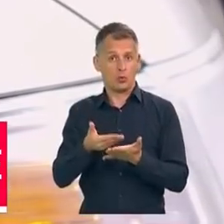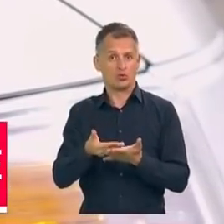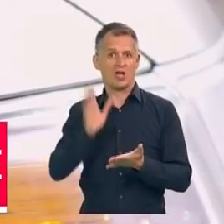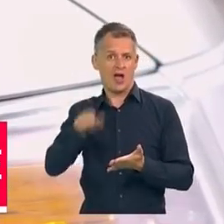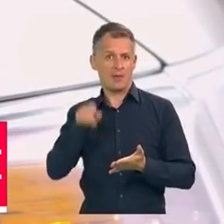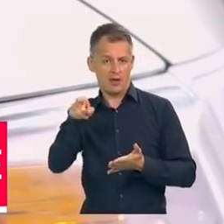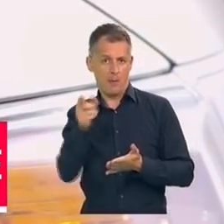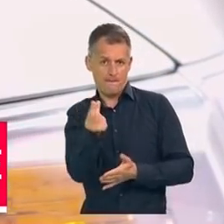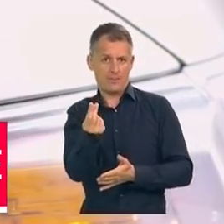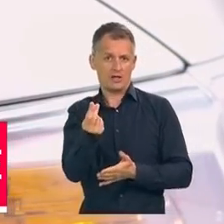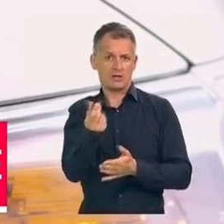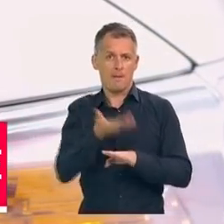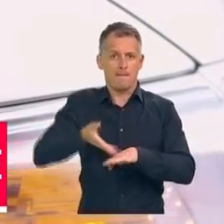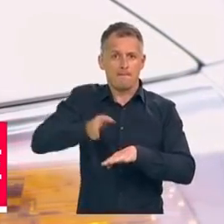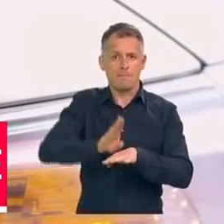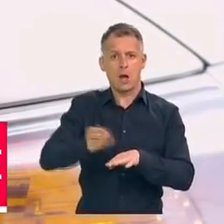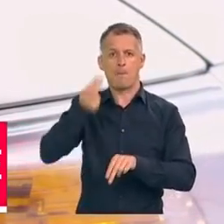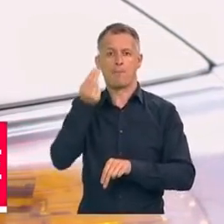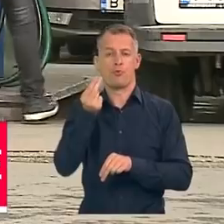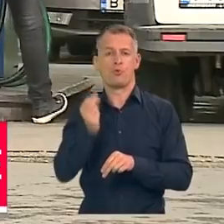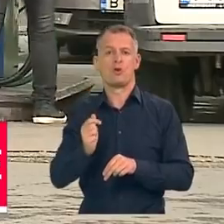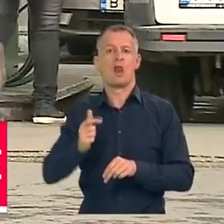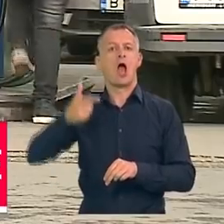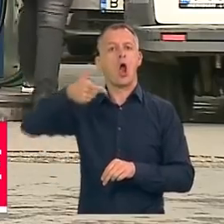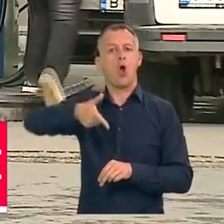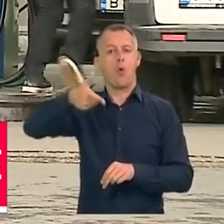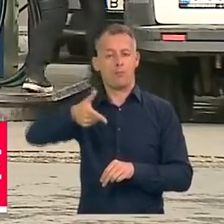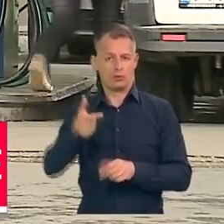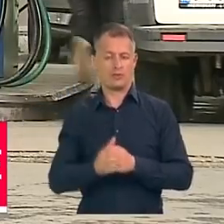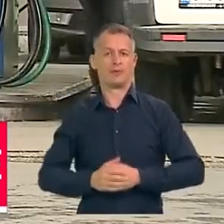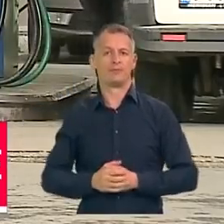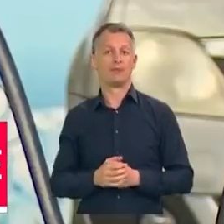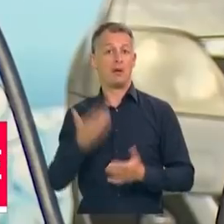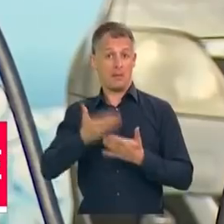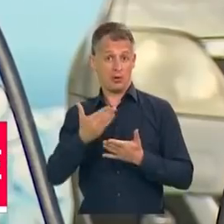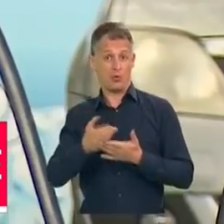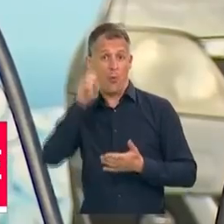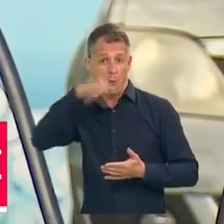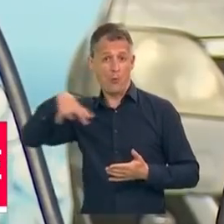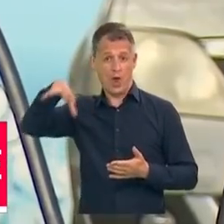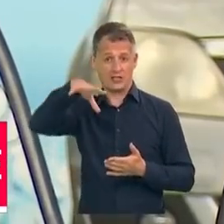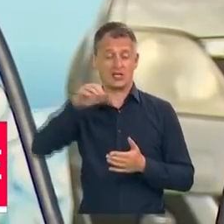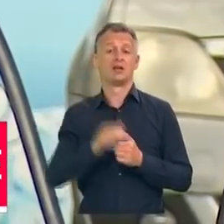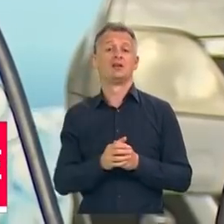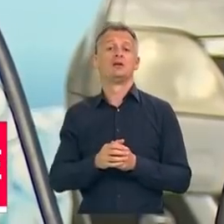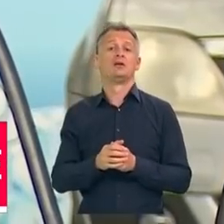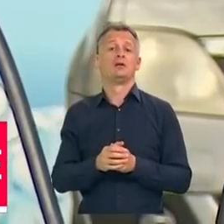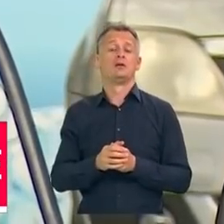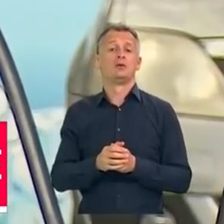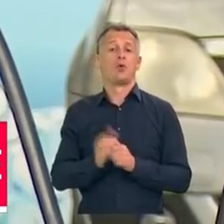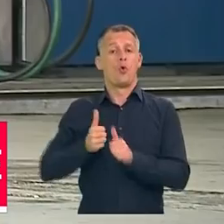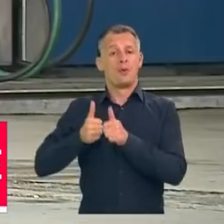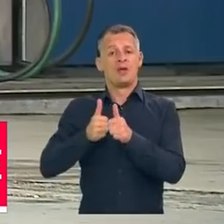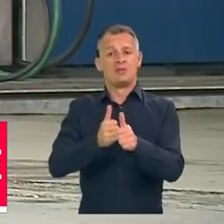aibă un preț mai bun la combustibil. Pentru populație, de asemenea, urmărim să